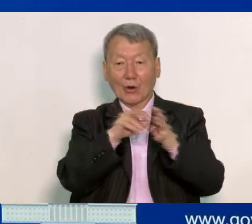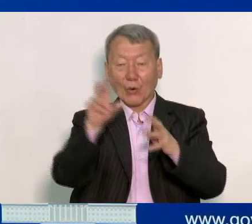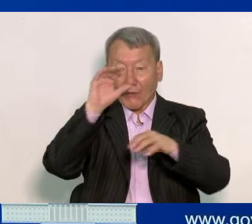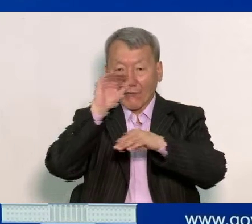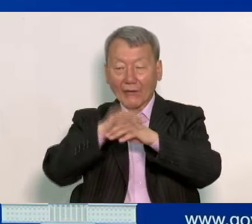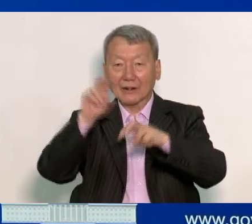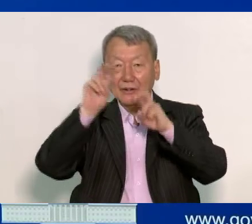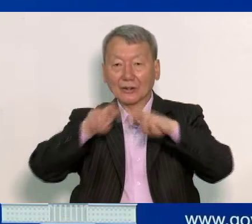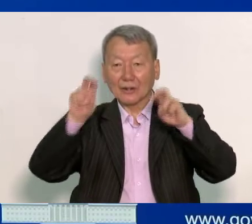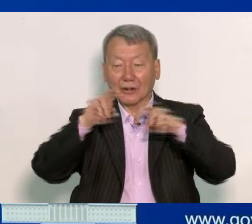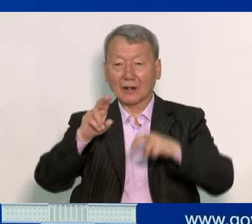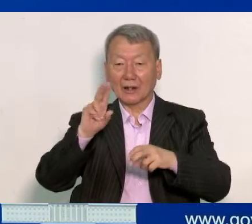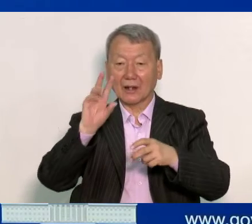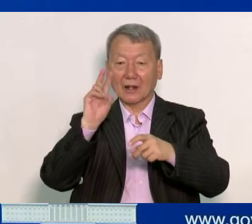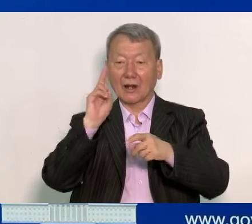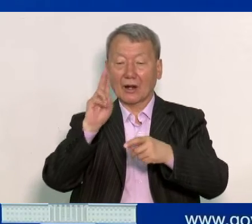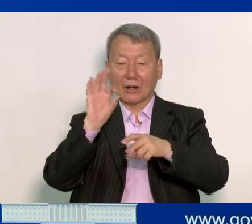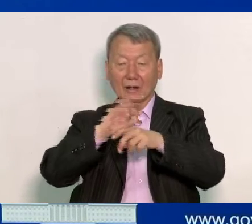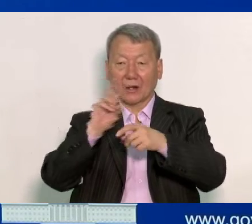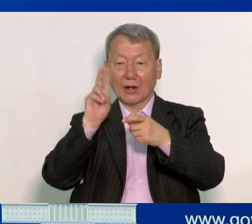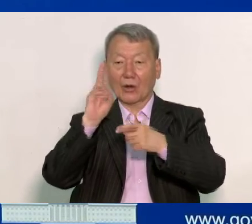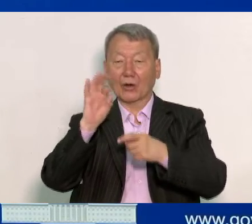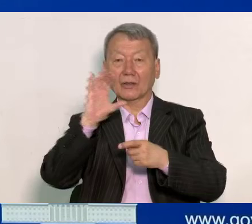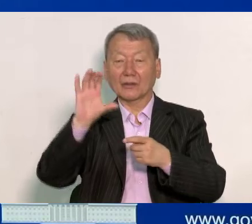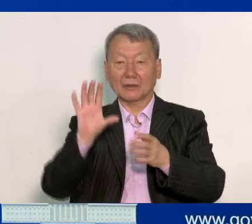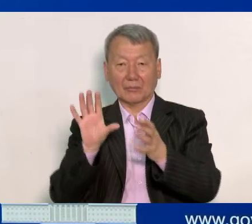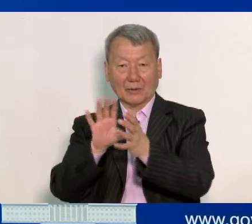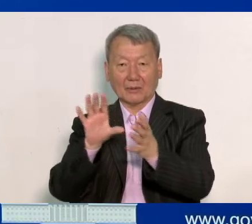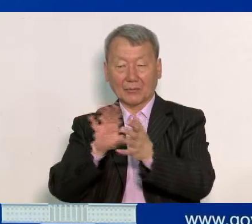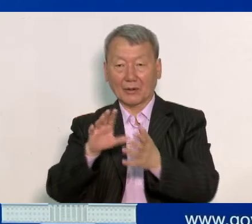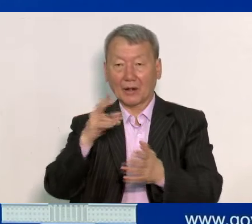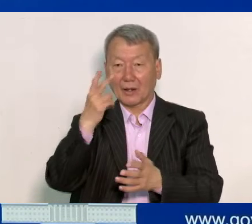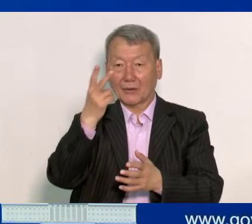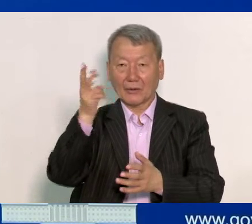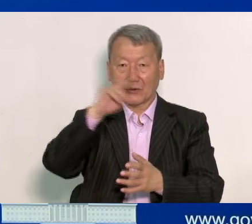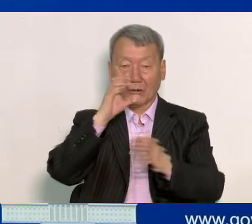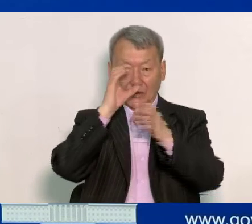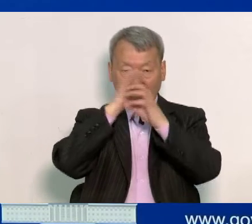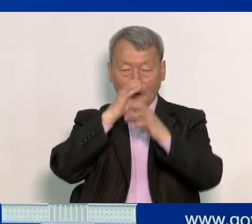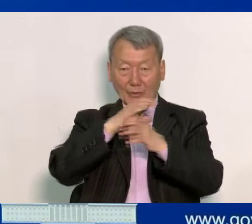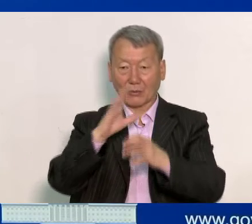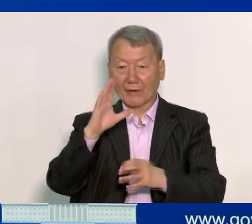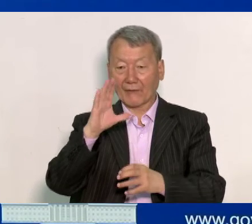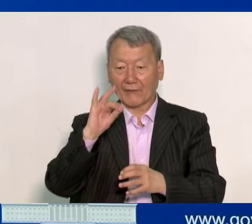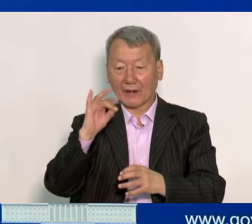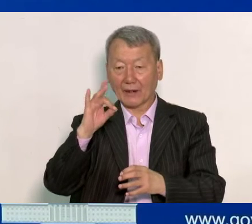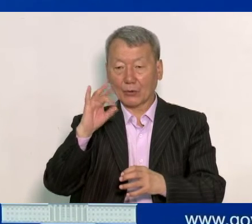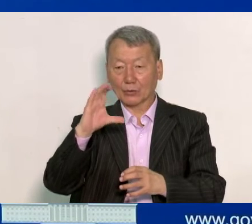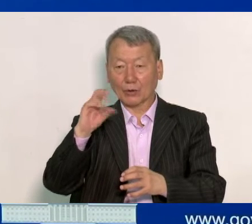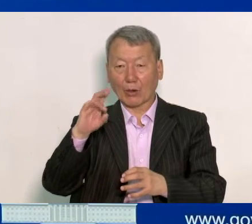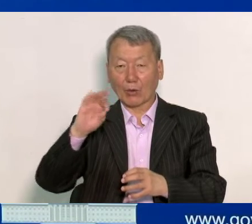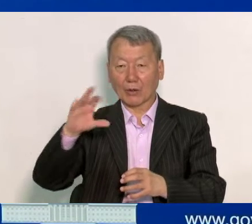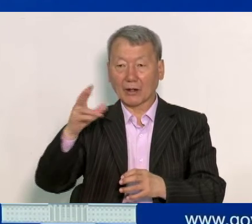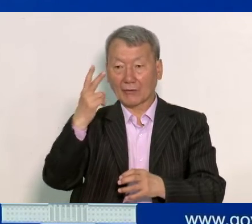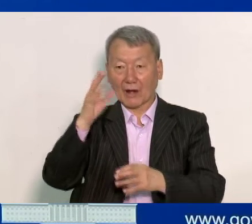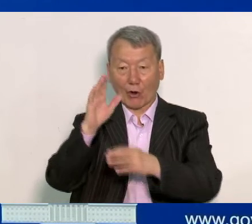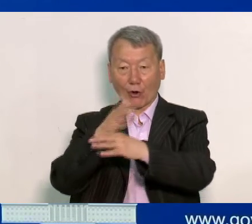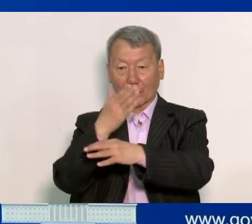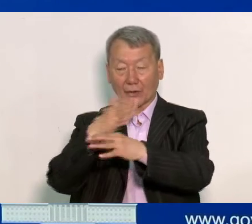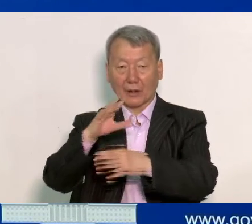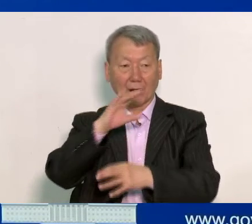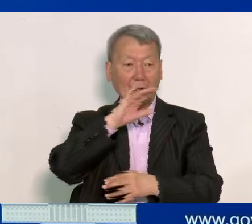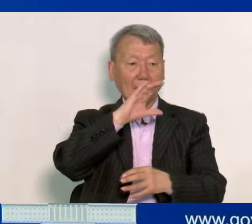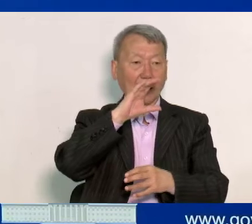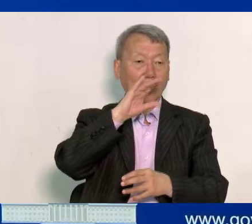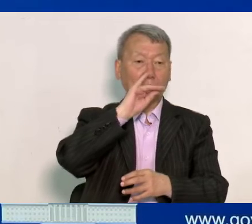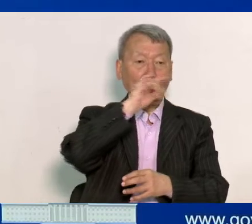выявлении COVID-19 среди людей. Две лаборатории, у нас вирусологии, у нас два отдела на юге и